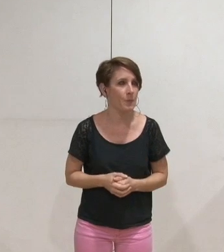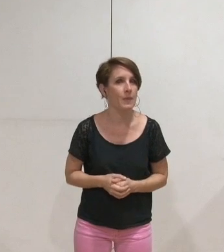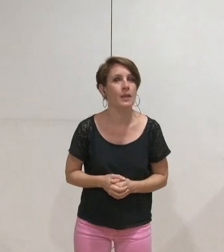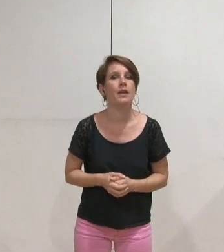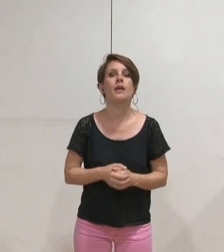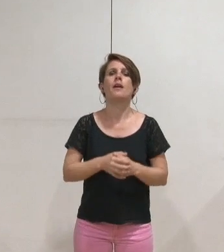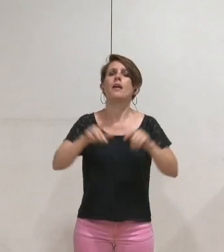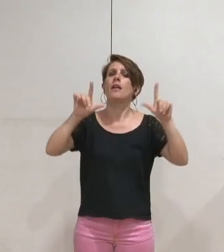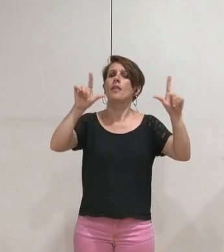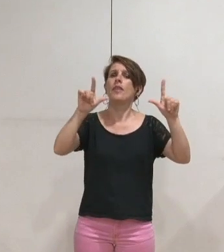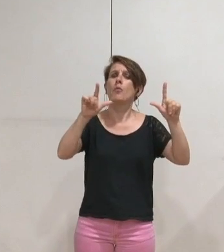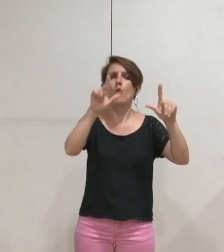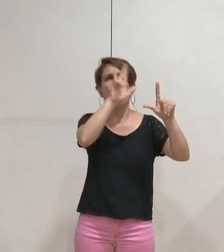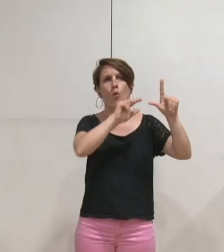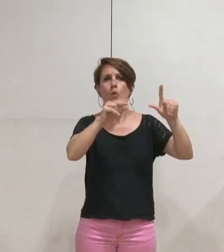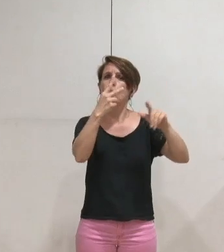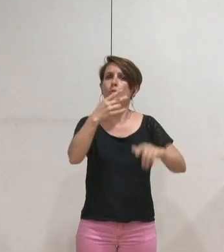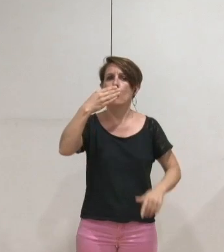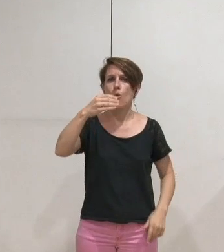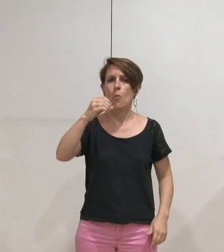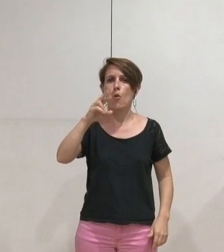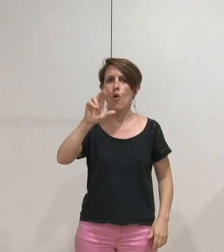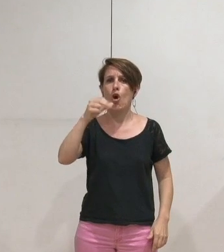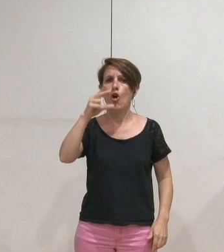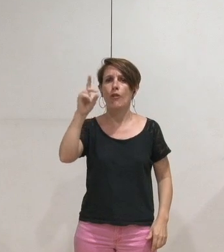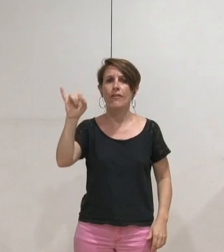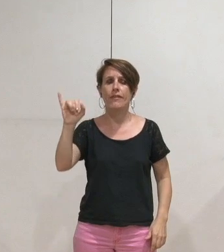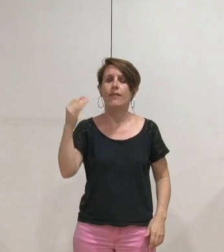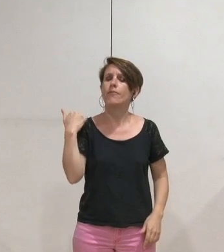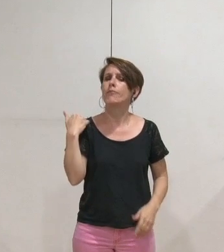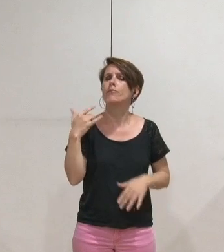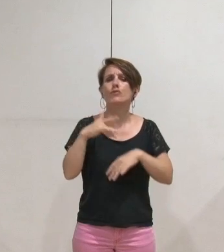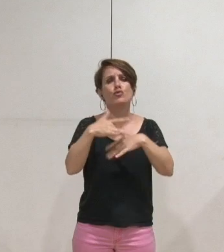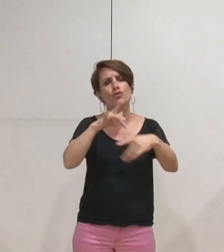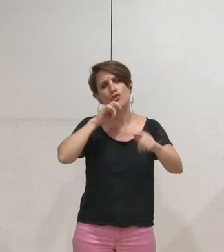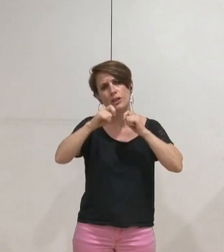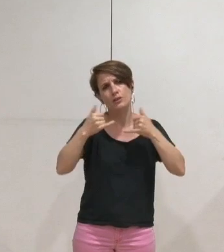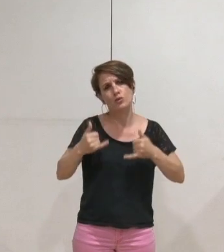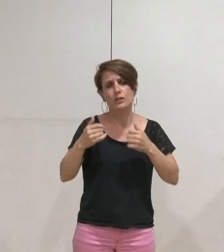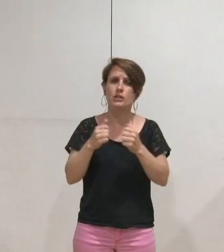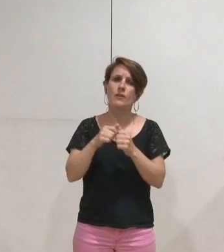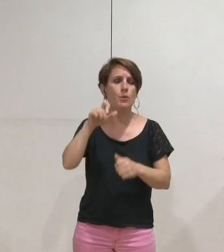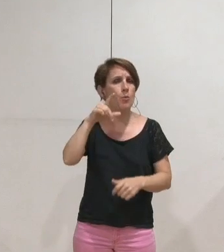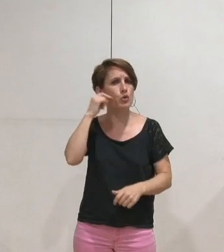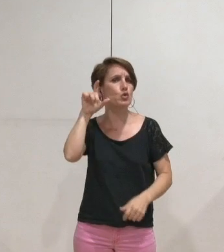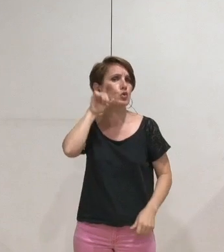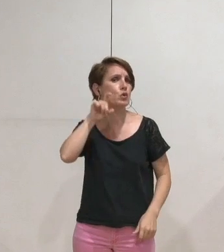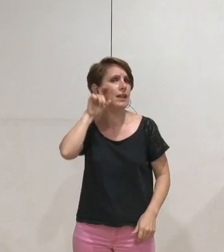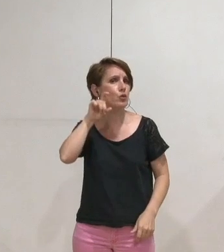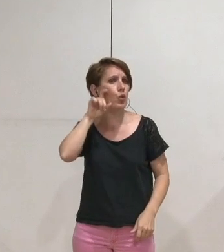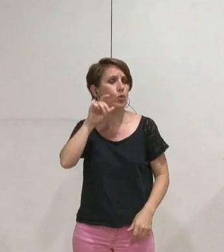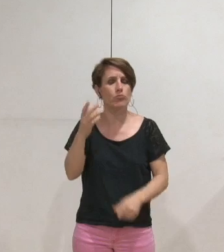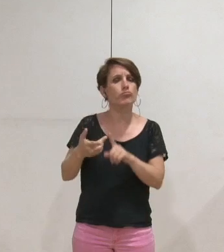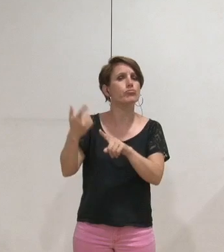de Morandi sur l'achat du tableau de Morandi que nous avons évoqué ici avec Monsieur Tossato lors d'un précédent